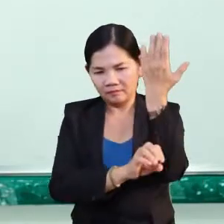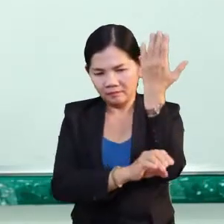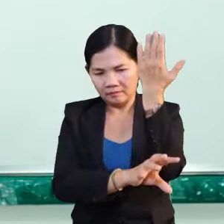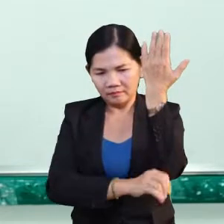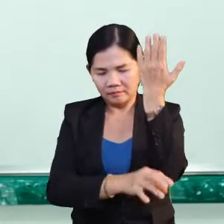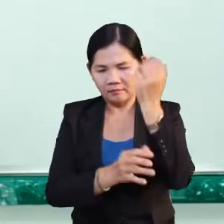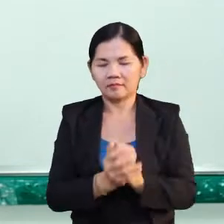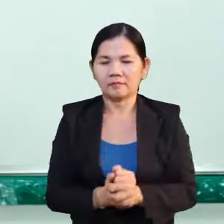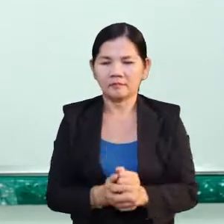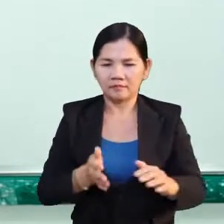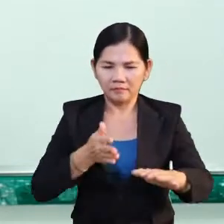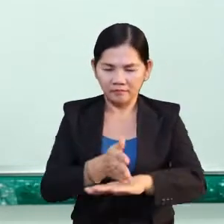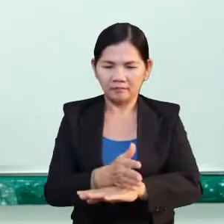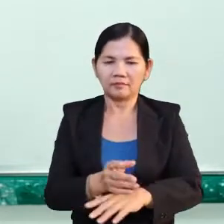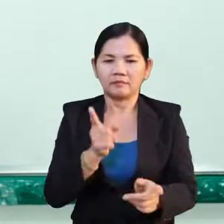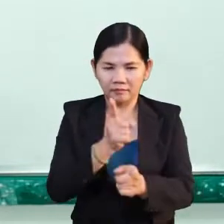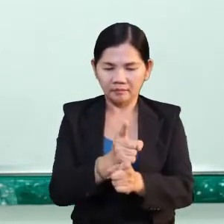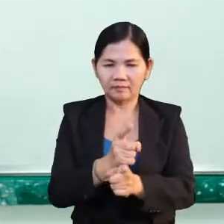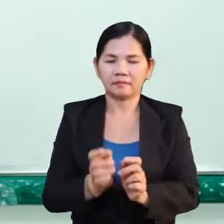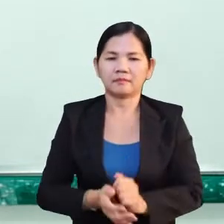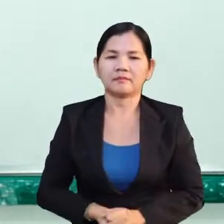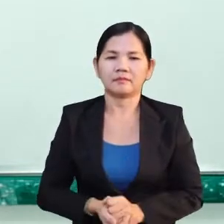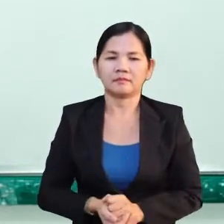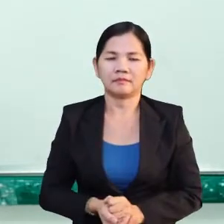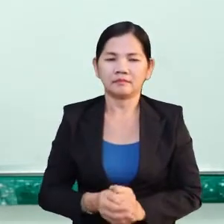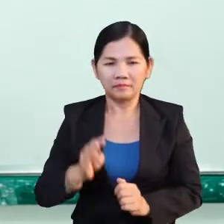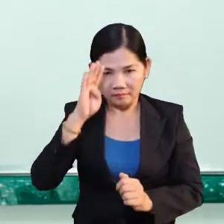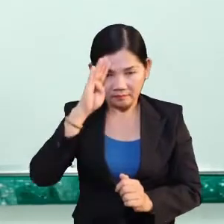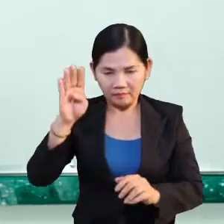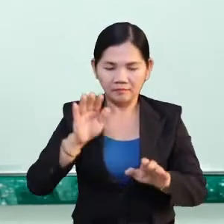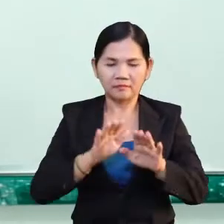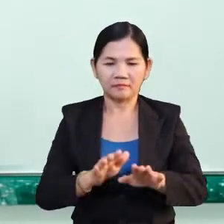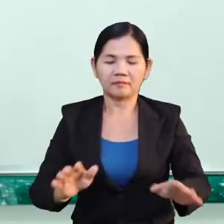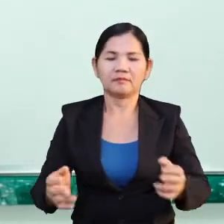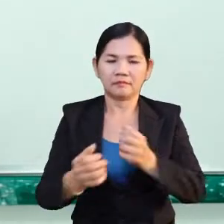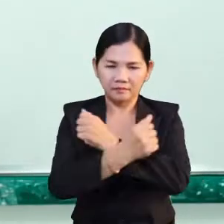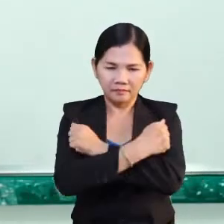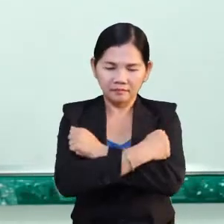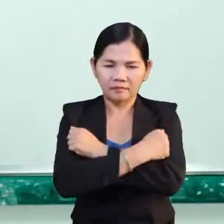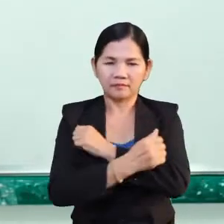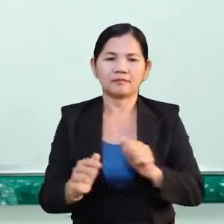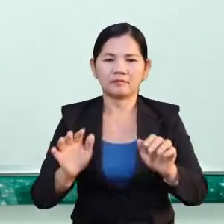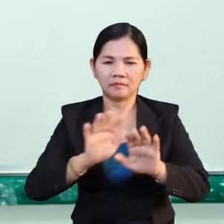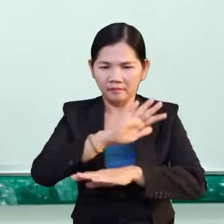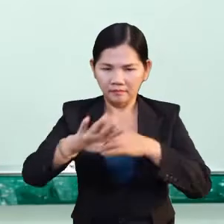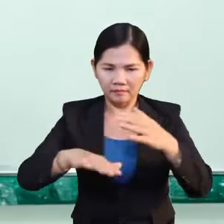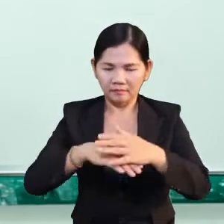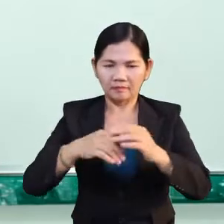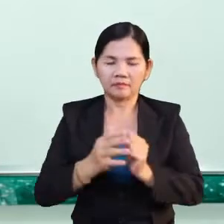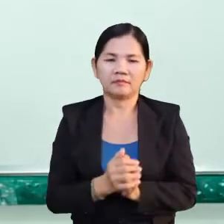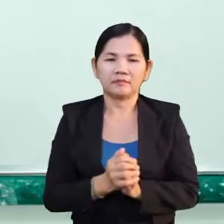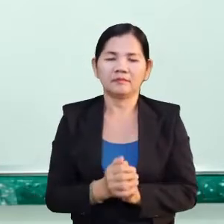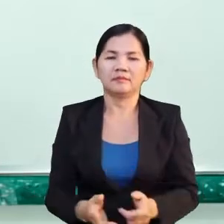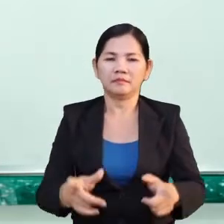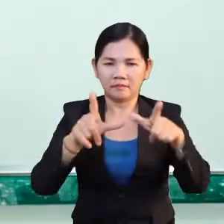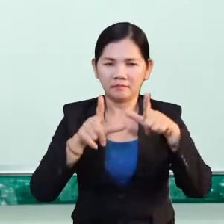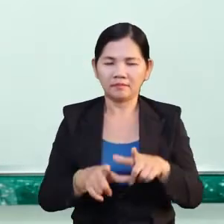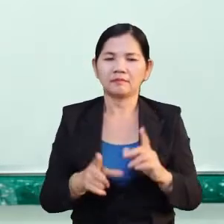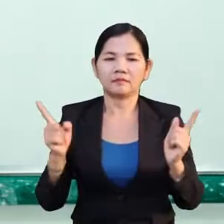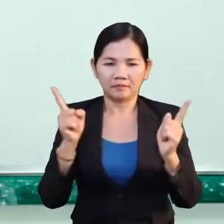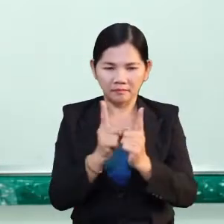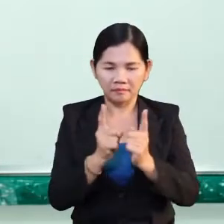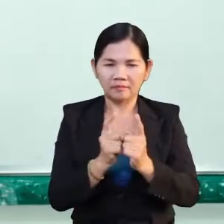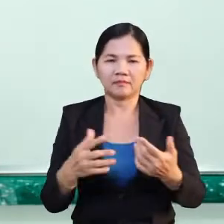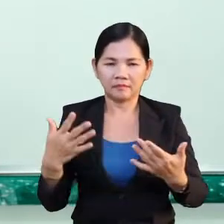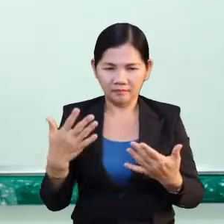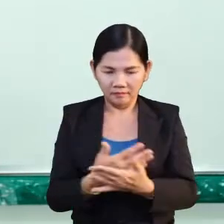និង ដើរ ឆ្លង ផ្លូវ បាន ត្រឹម ត្រូវ ចា សួស្តី កូន កូន ជា ទី ស្រឡាញ់ របស់ អ្នក គ្រូ ទាំង អស់ គ្នា ត្រឡប់ មក ជួប អ្នក គ្រូ សា